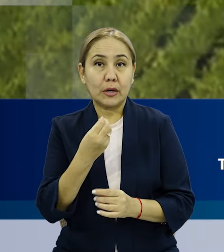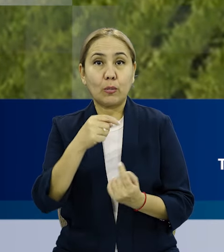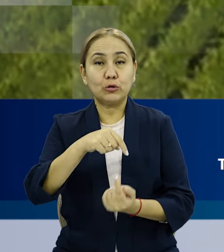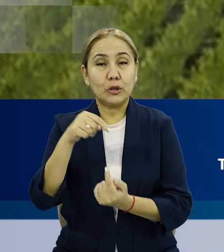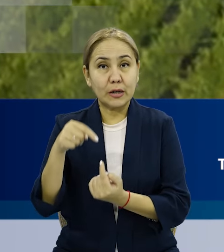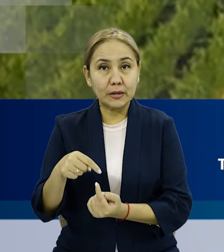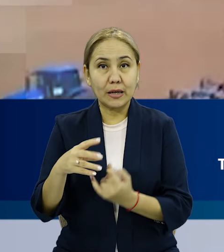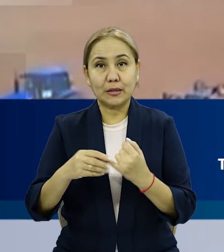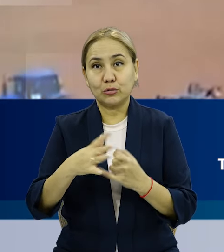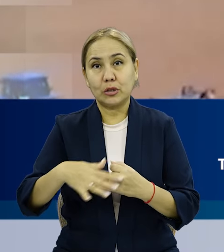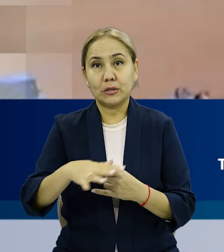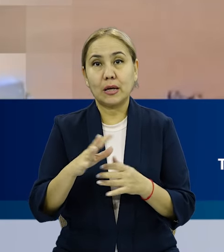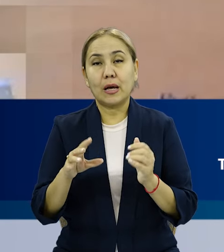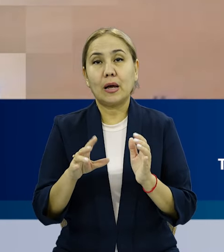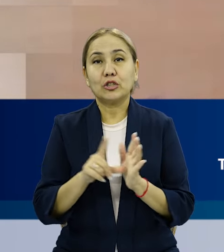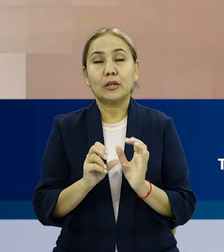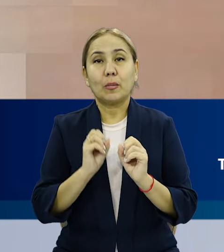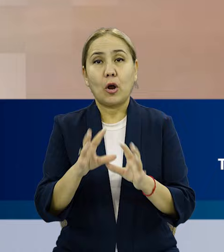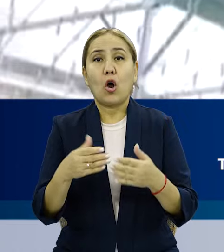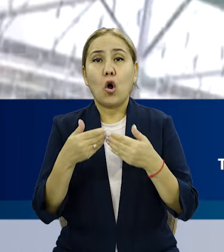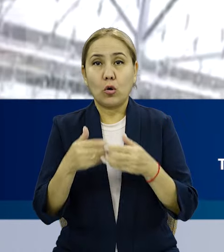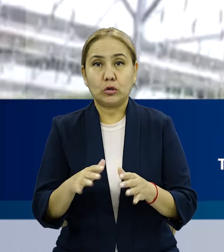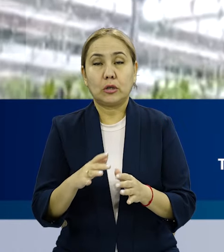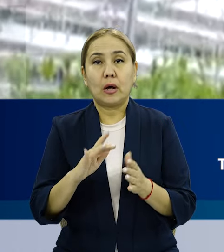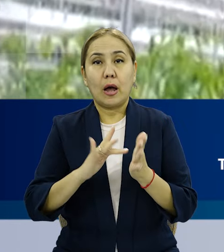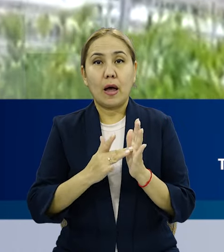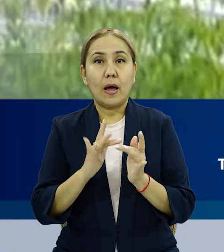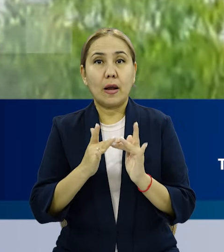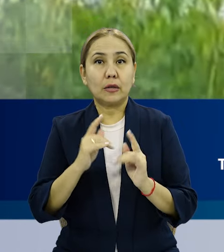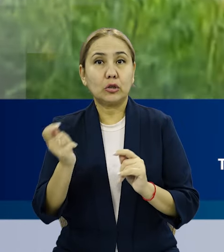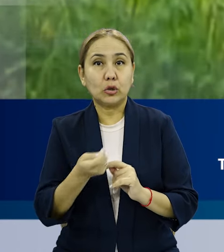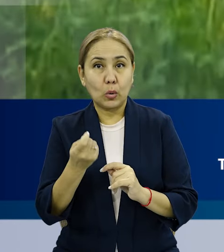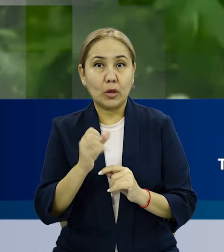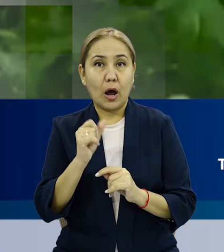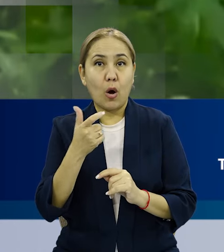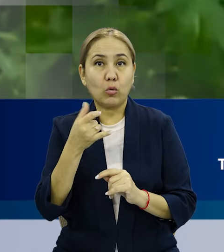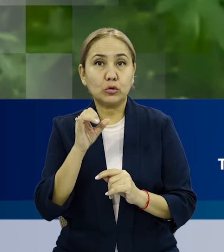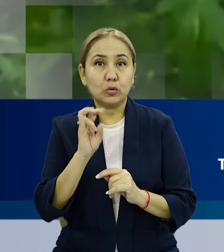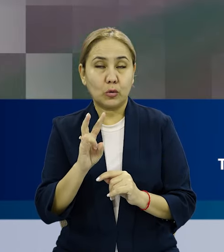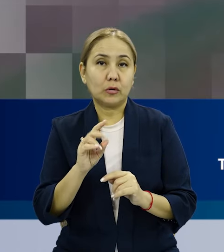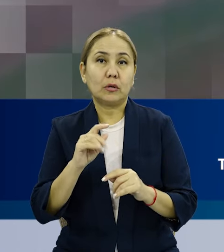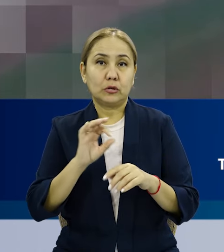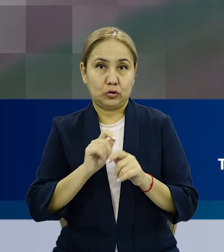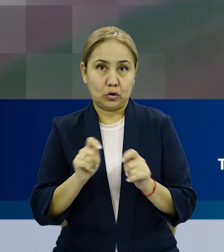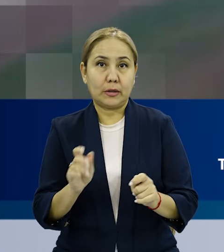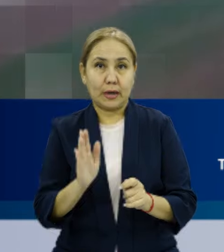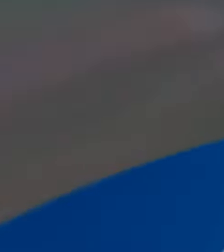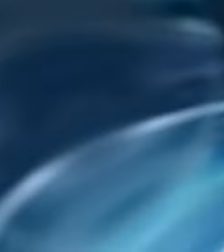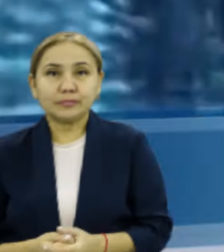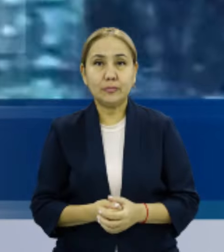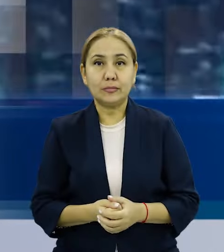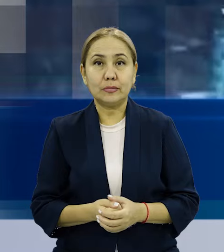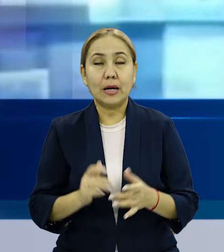qishloq xo'jaligiga mo'ljallangan yer uchastkalarini ijaraga berishda ochiq elektron tanlov o'rniga elektron onlayn auksionlar joriy